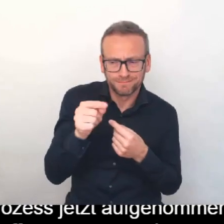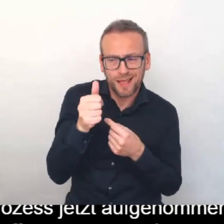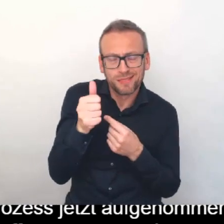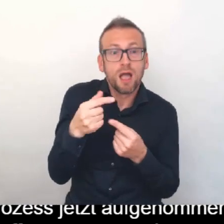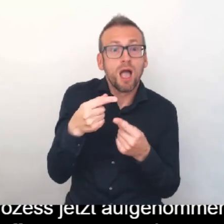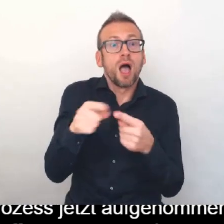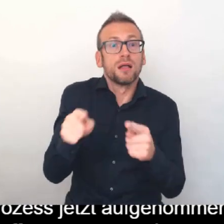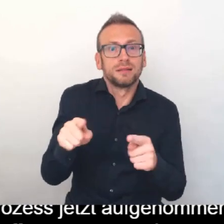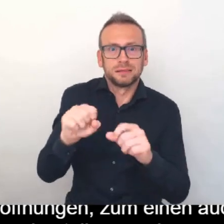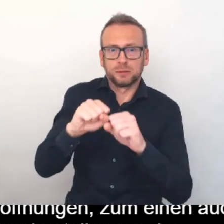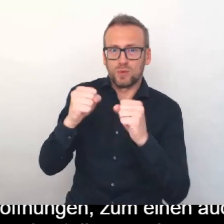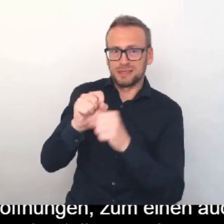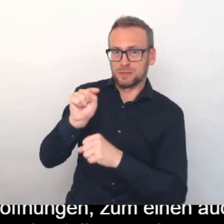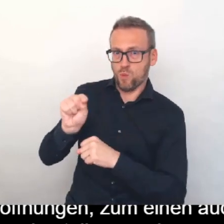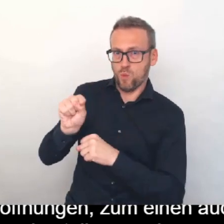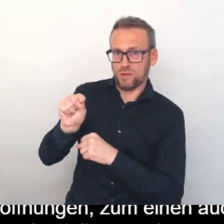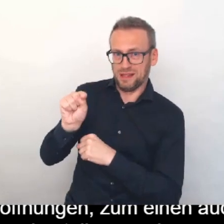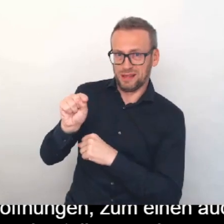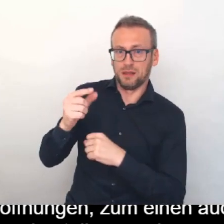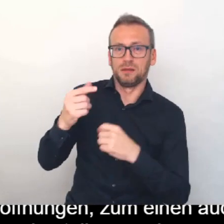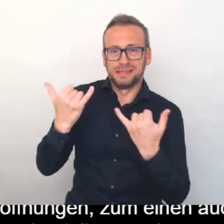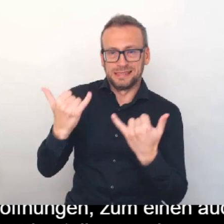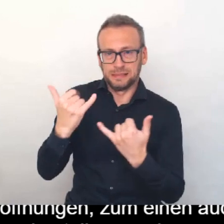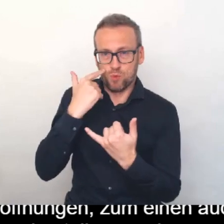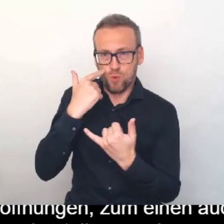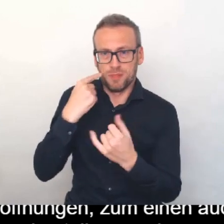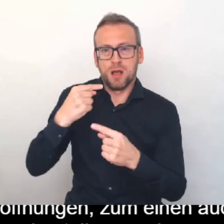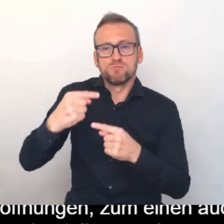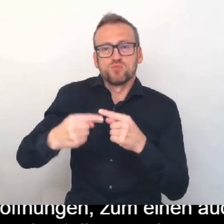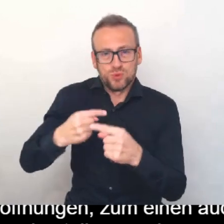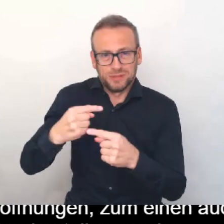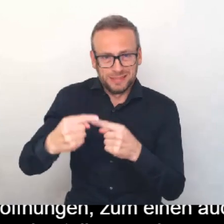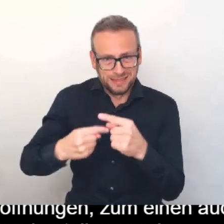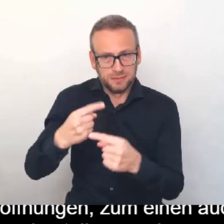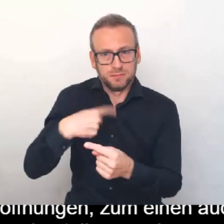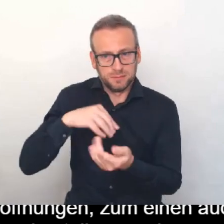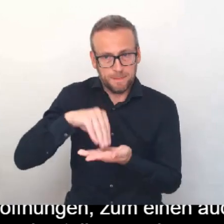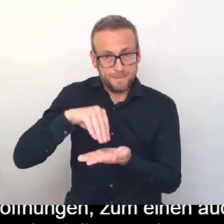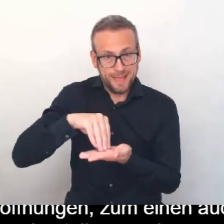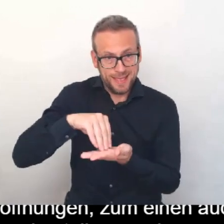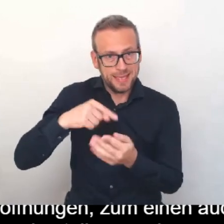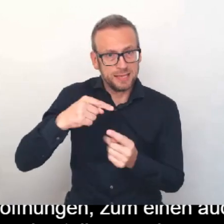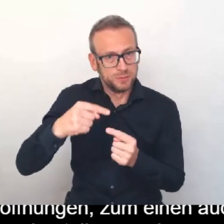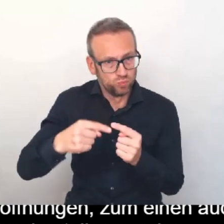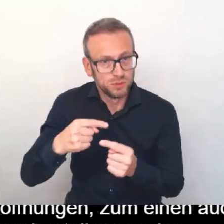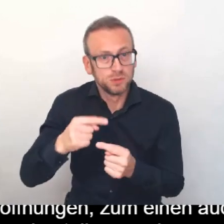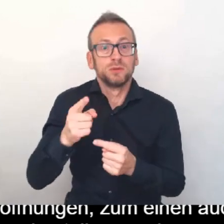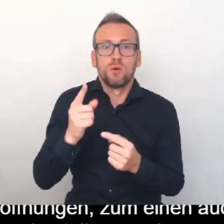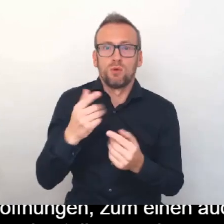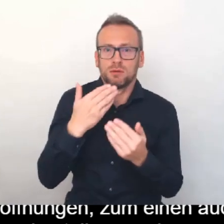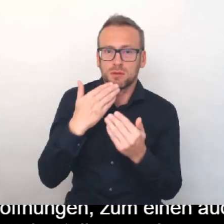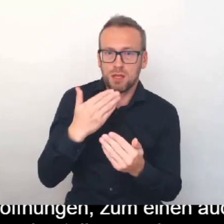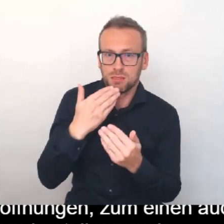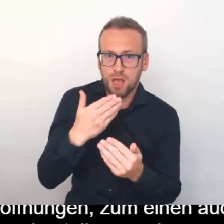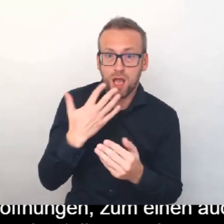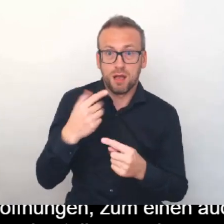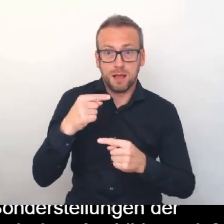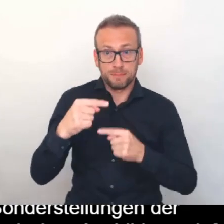ich bin guten Mutes, jedenfalls die ersten Gespräche, die wir geführt haben, jetzt klingen für uns gut.